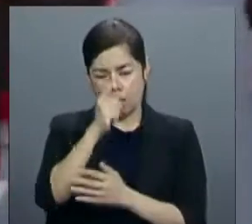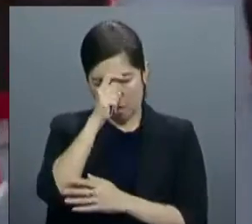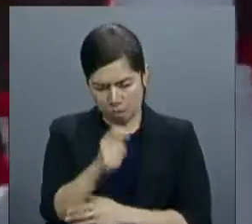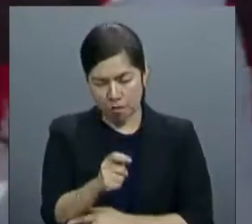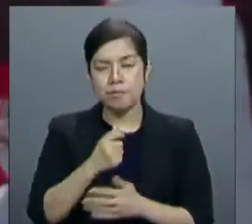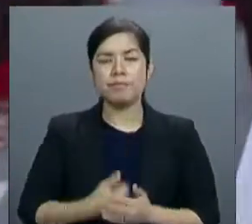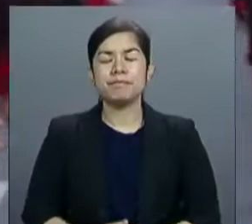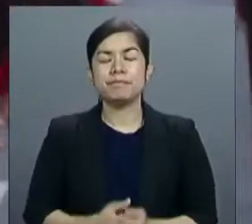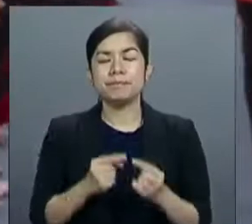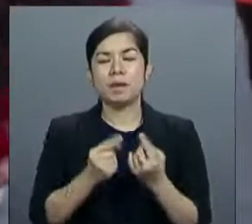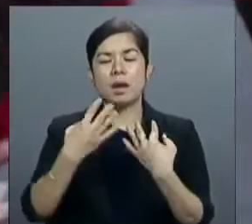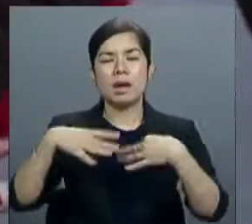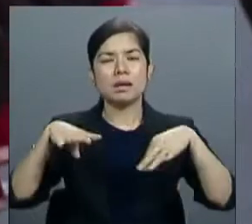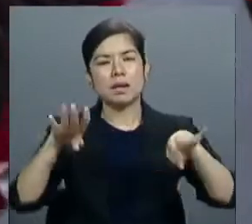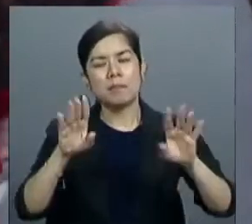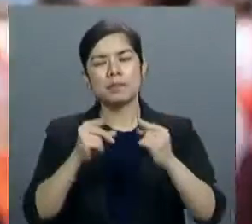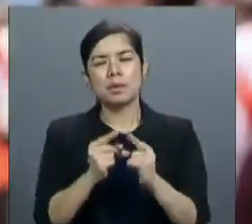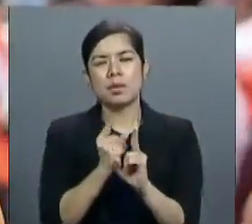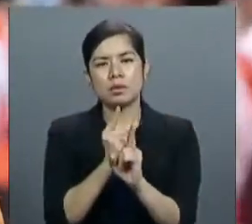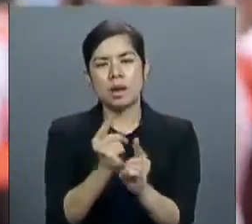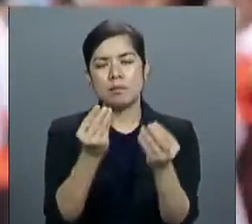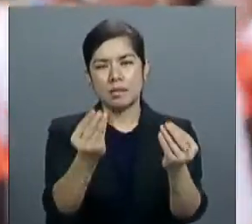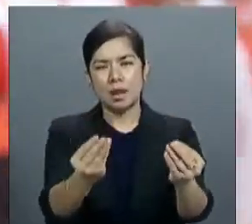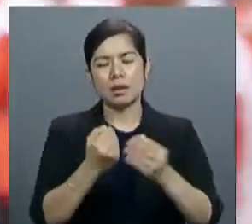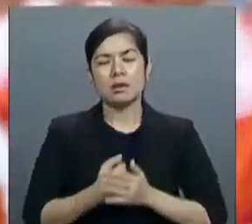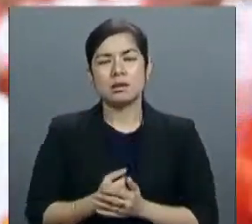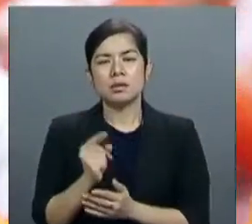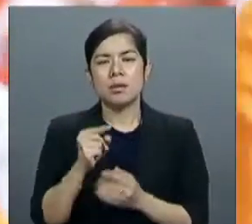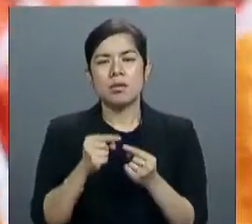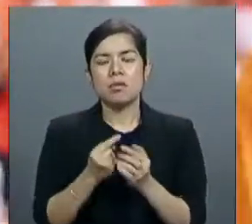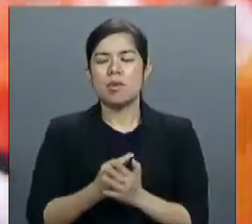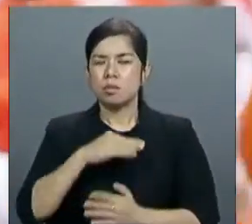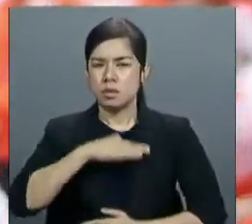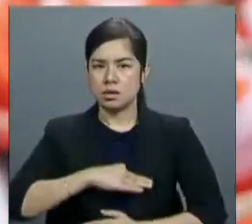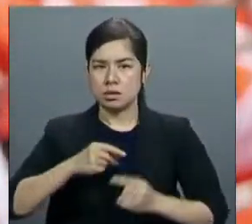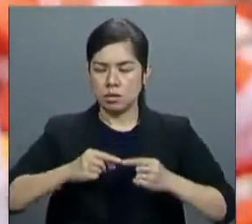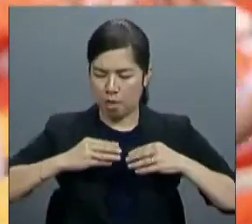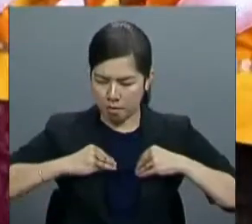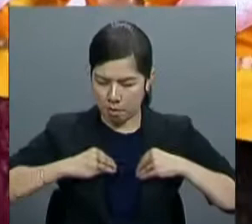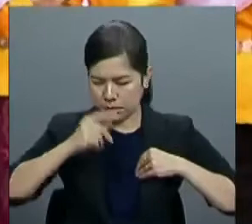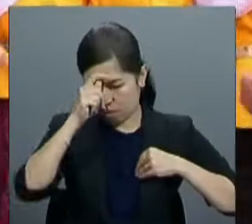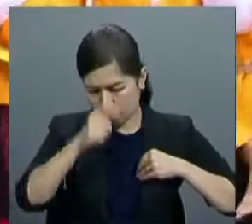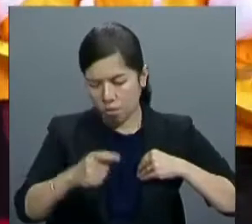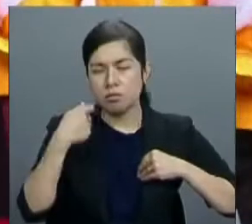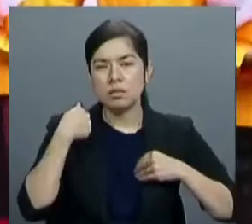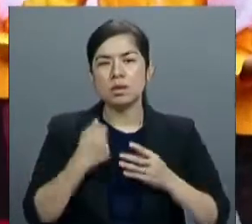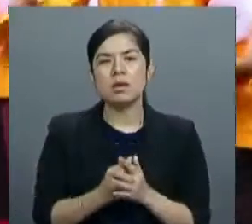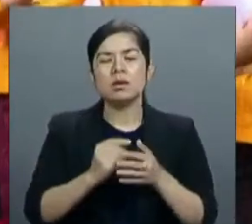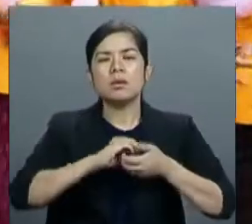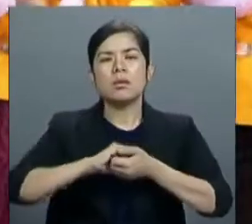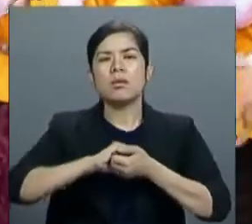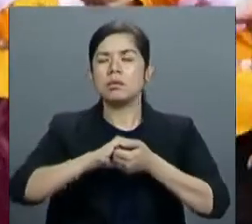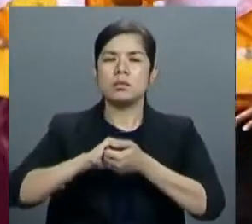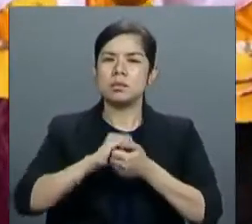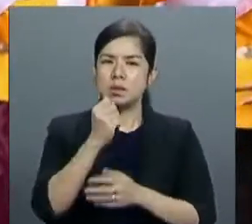งพระบรมธาตุนาดูลนอกจากจะเป็นการรำเพื่อแสดงความเคารพต่อสิ่งศักดิ์สิทธิ์ยังเป็นการสร้างความกลมเกี่ยวและมิตรภ